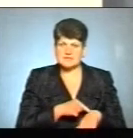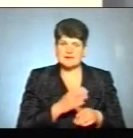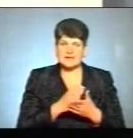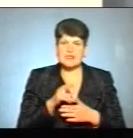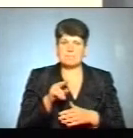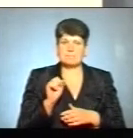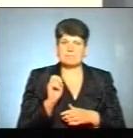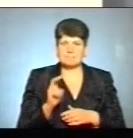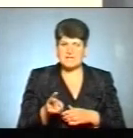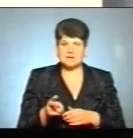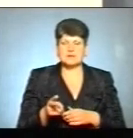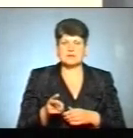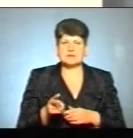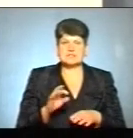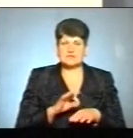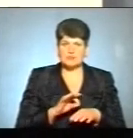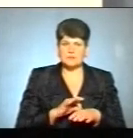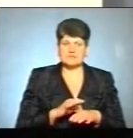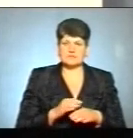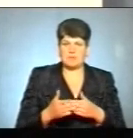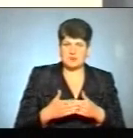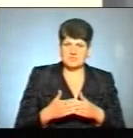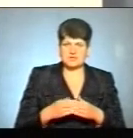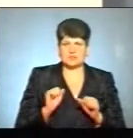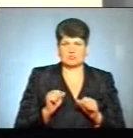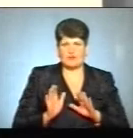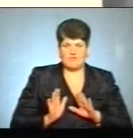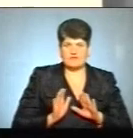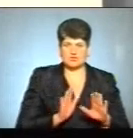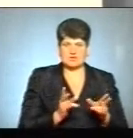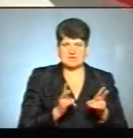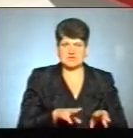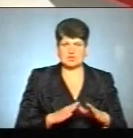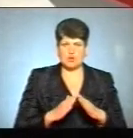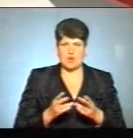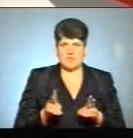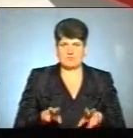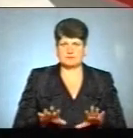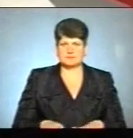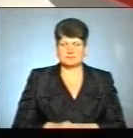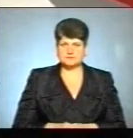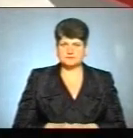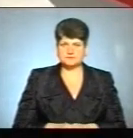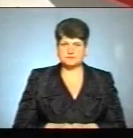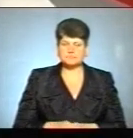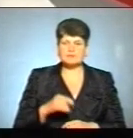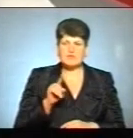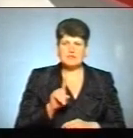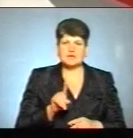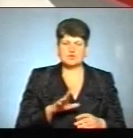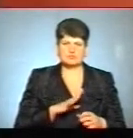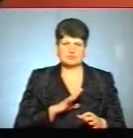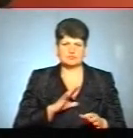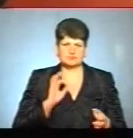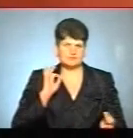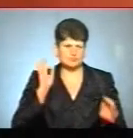пік захворювання COVID-19, чи варто його приближати, чи може краще його відсунути і залишитись вдома лишній раз. Тобто те, що викликало так званий,